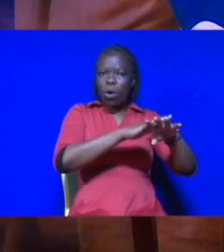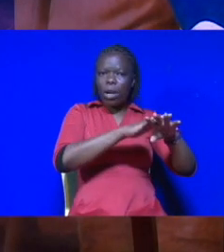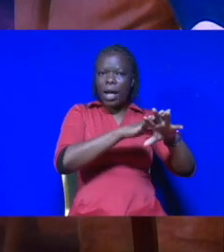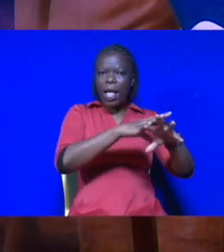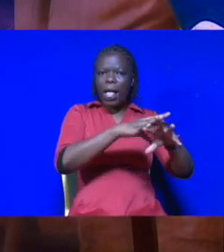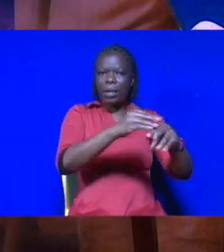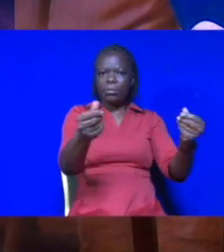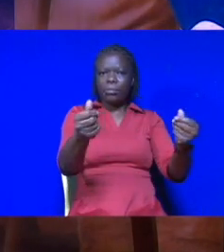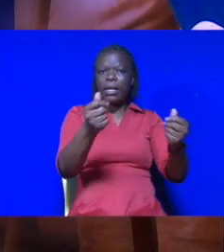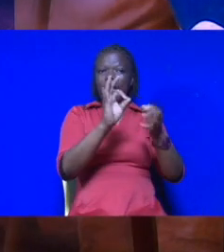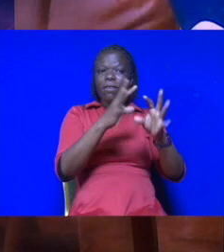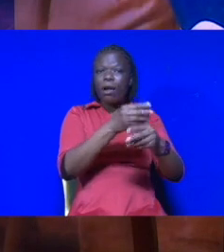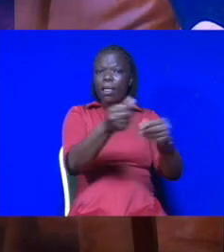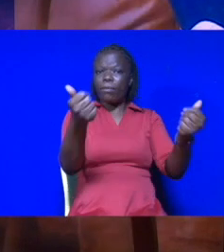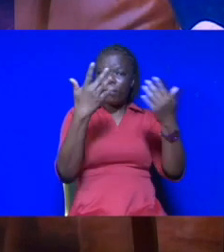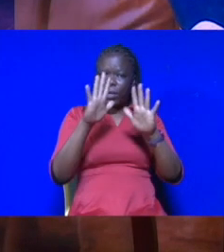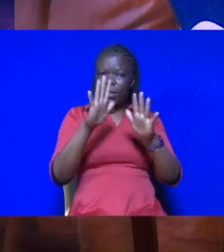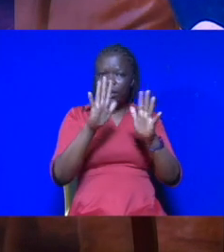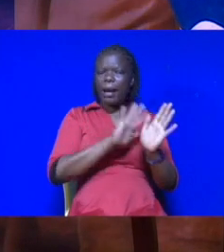vipotee. Vikipotea watamrudia Mungu.